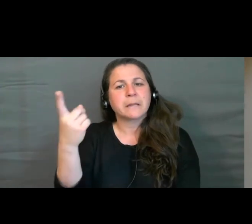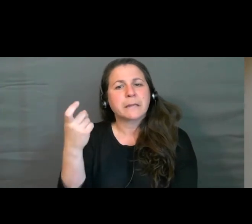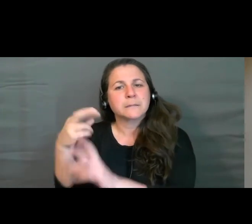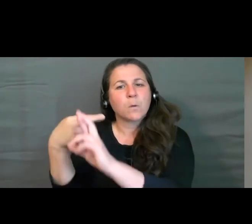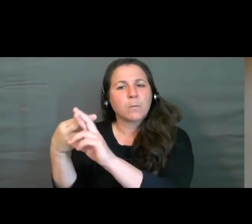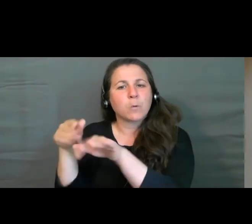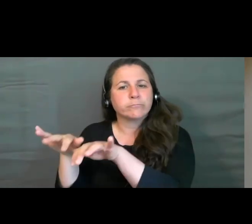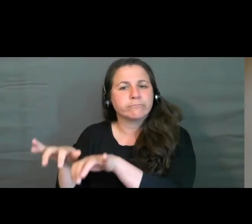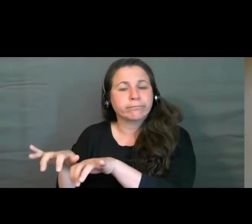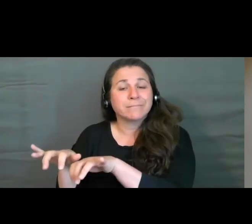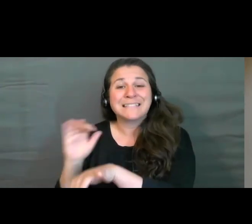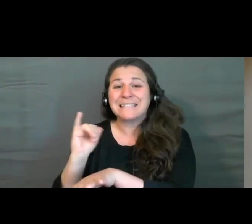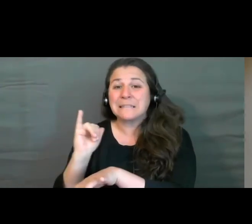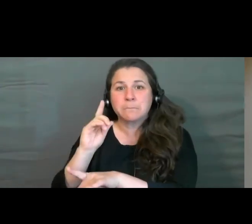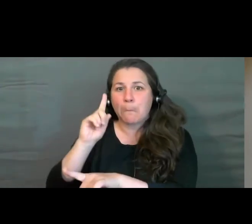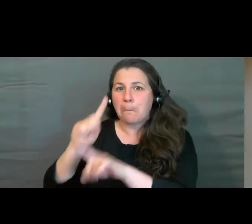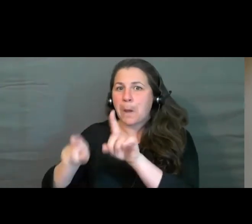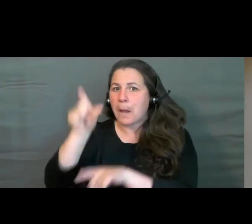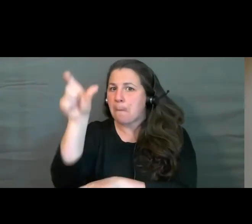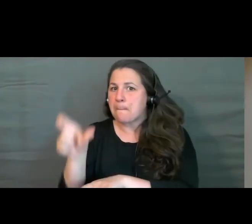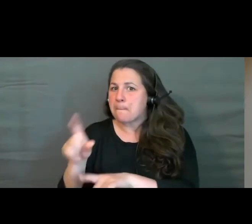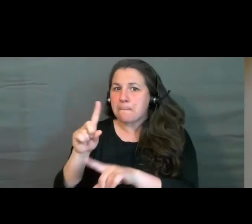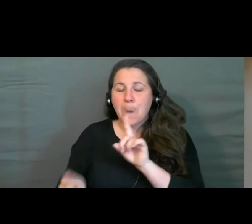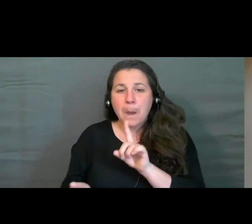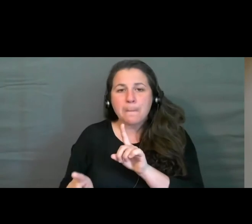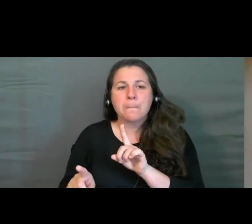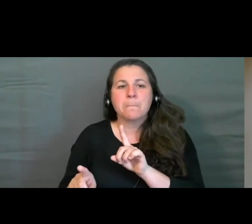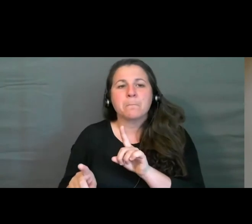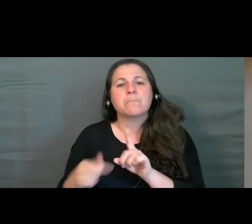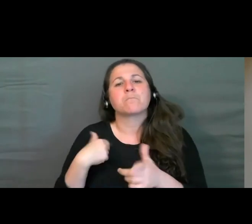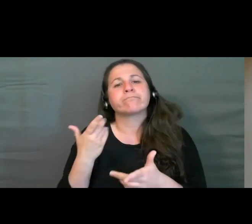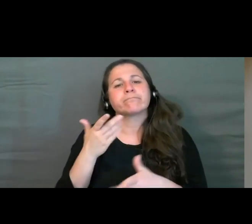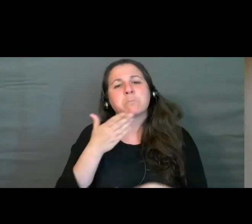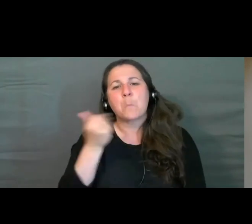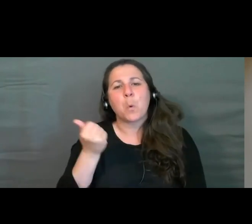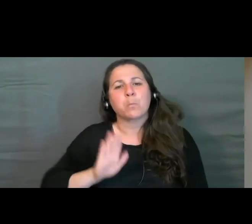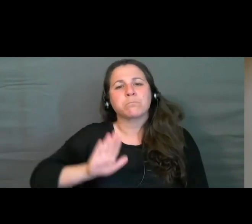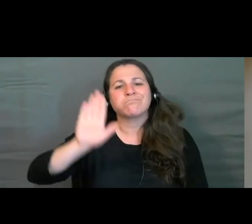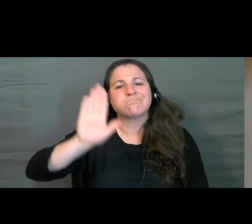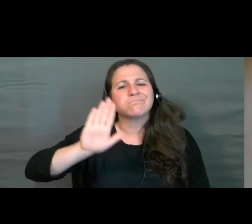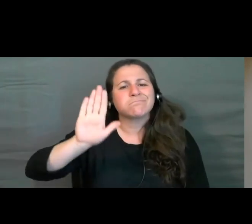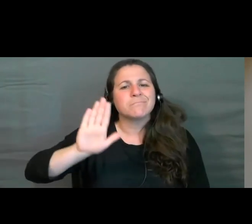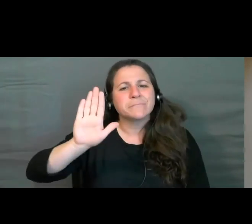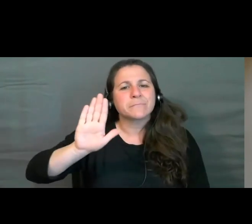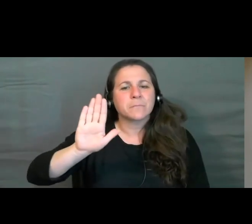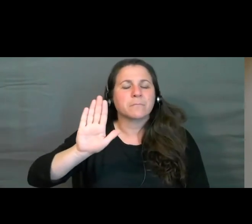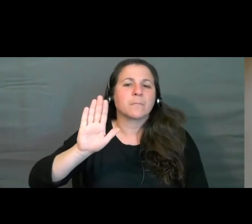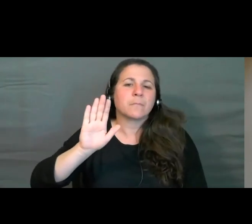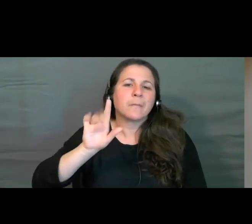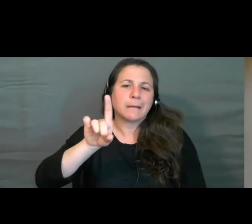si vous ne pouvez pas utiliser cette fenêtre, je vous propose d'utiliser la main levée pour poser votre